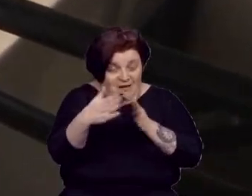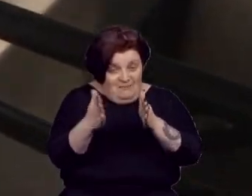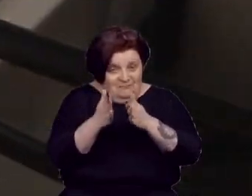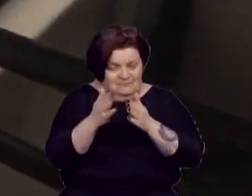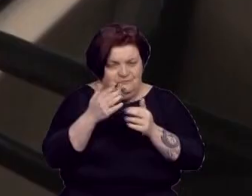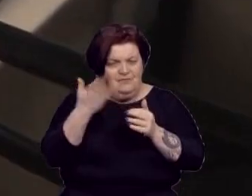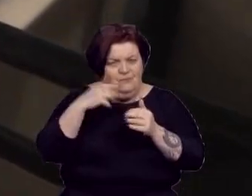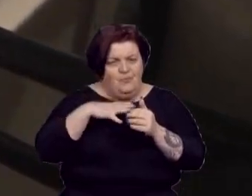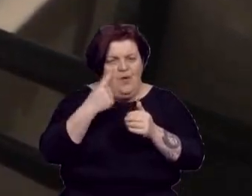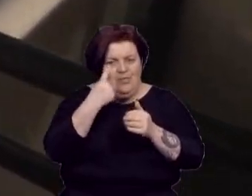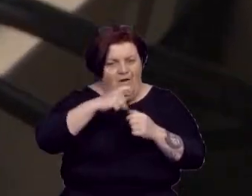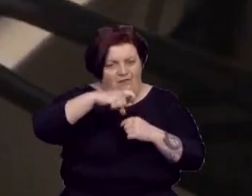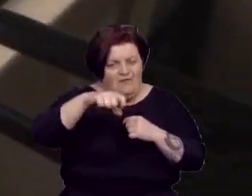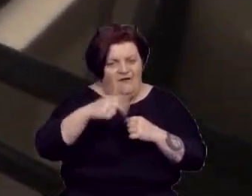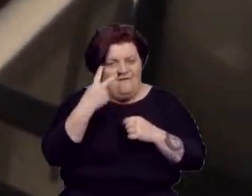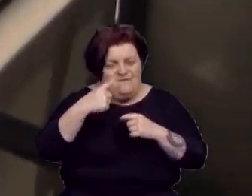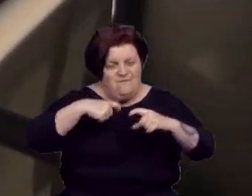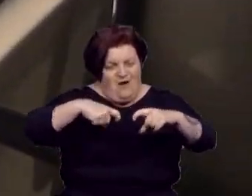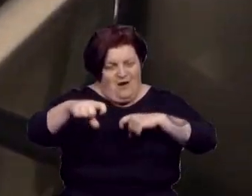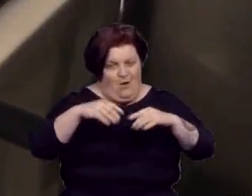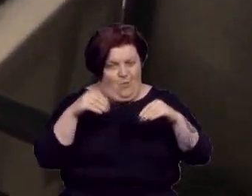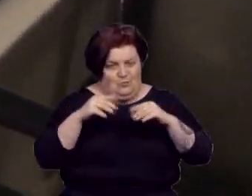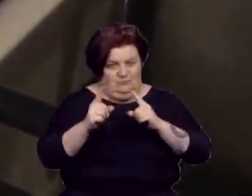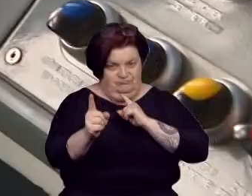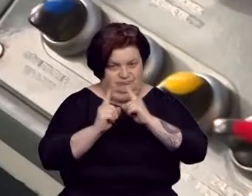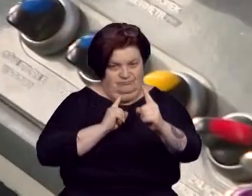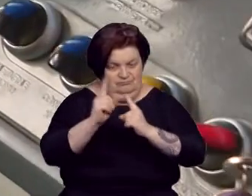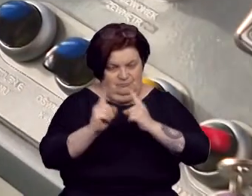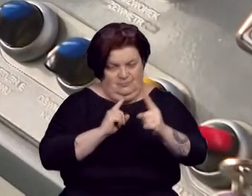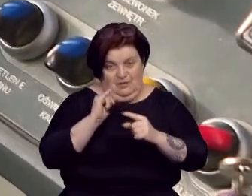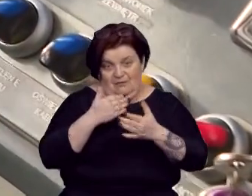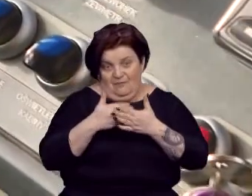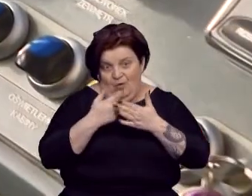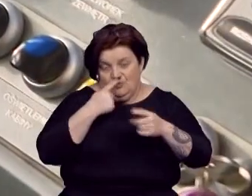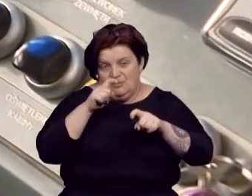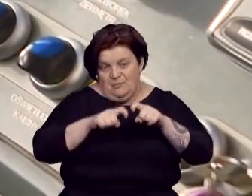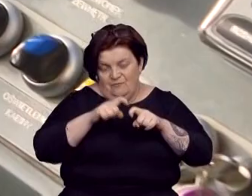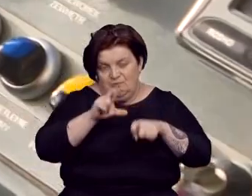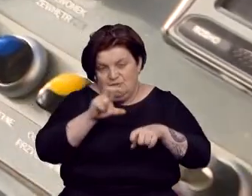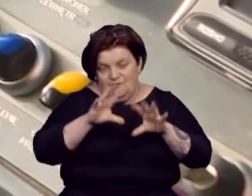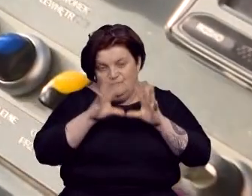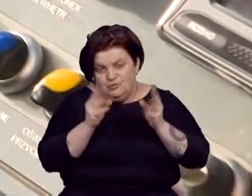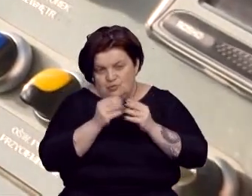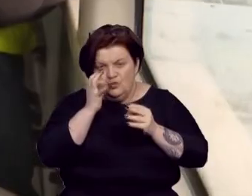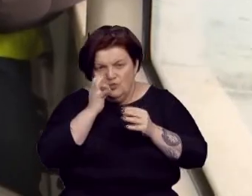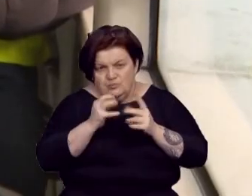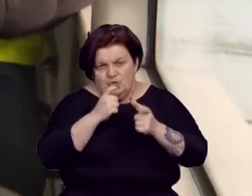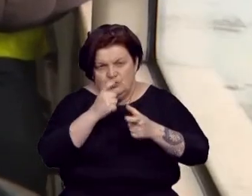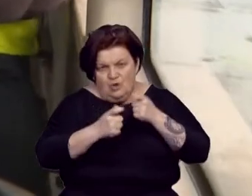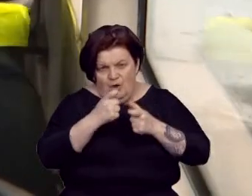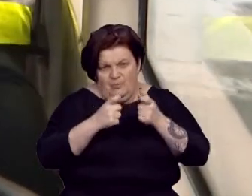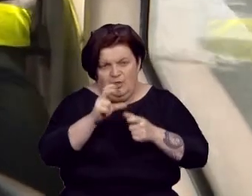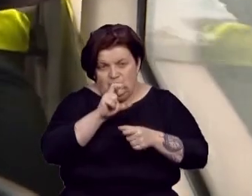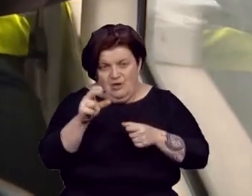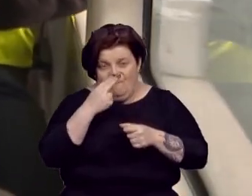Wcześniej mieliśmy pętlę jednotorową, teraz jest pętla dwutorowa z możliwością mijanki, więc sprawdzaliśmy, czy to jest wszystko dobrze wyregulowane, ustawione, czy